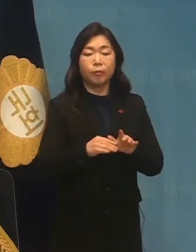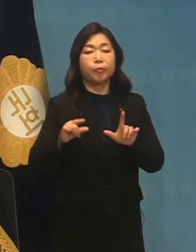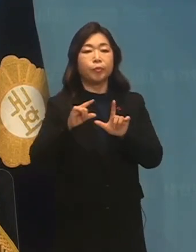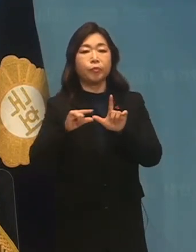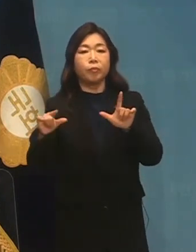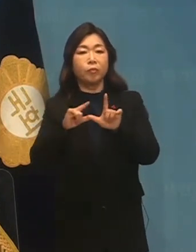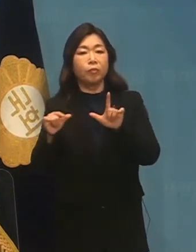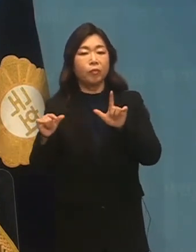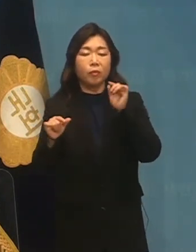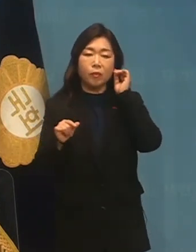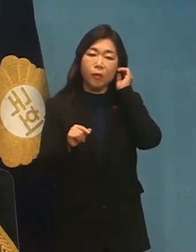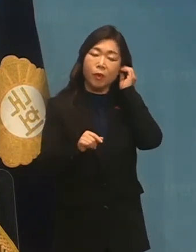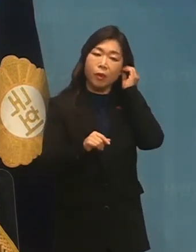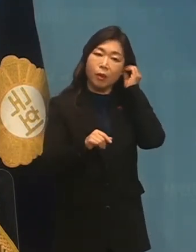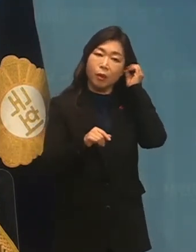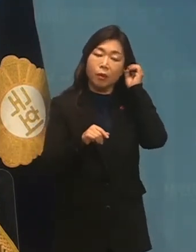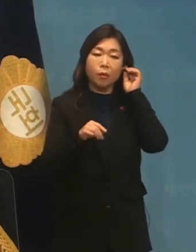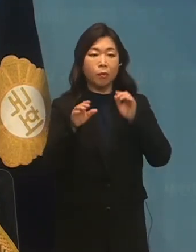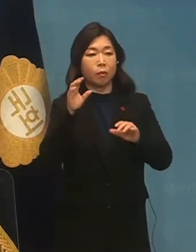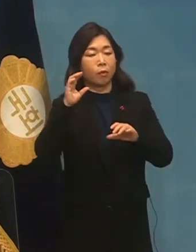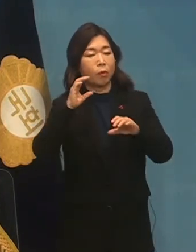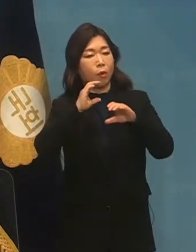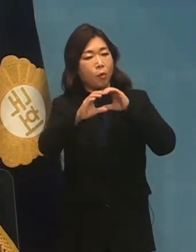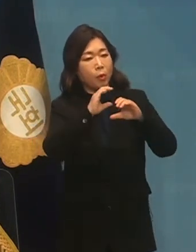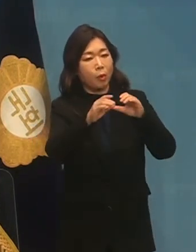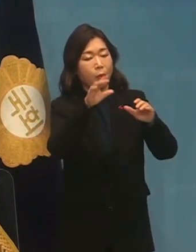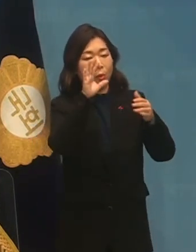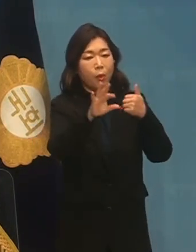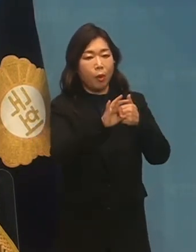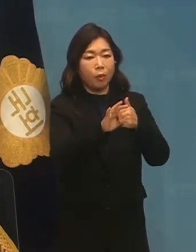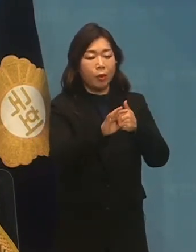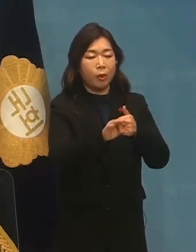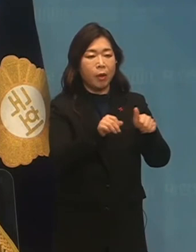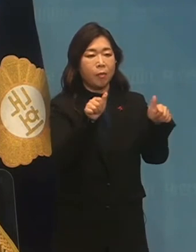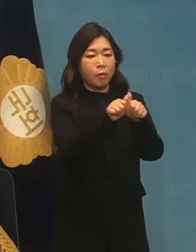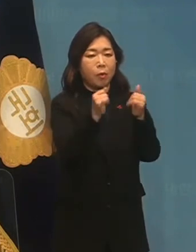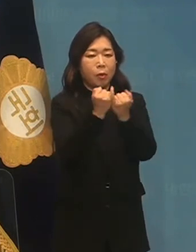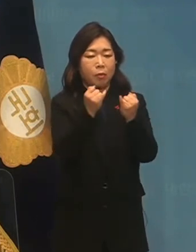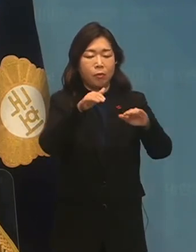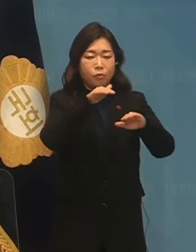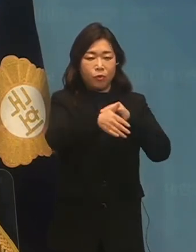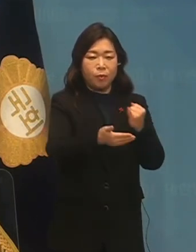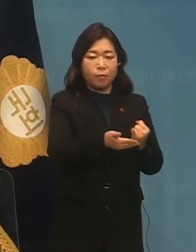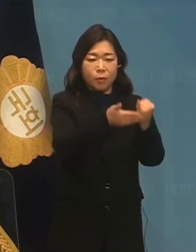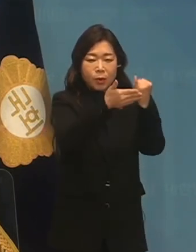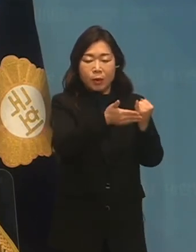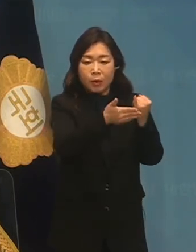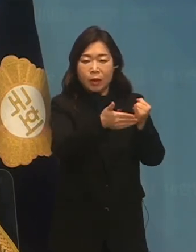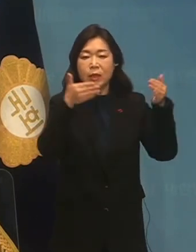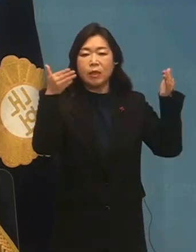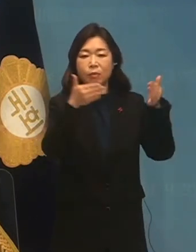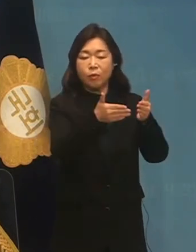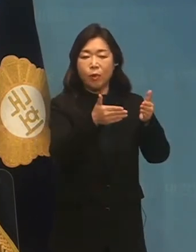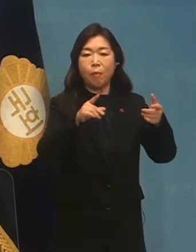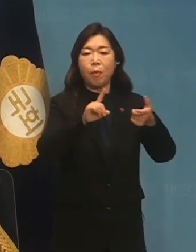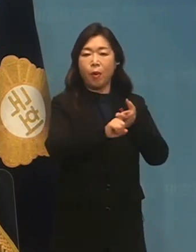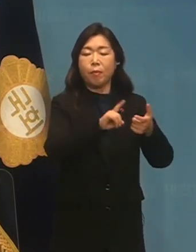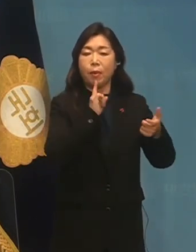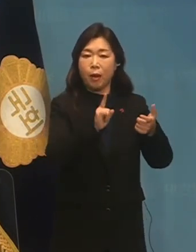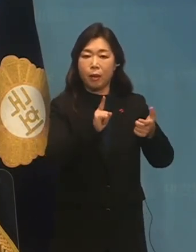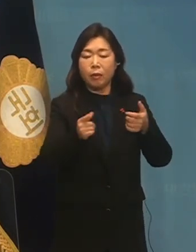일부 남초 커뮤니티가 페미니즘 편향 방송이라고 지목했기 때문입니다. 청년